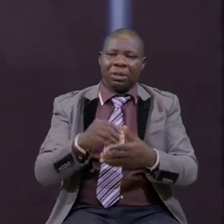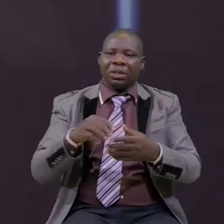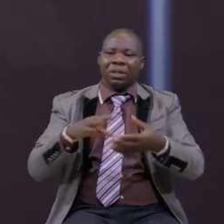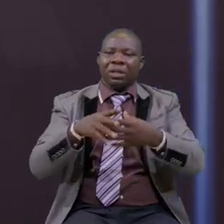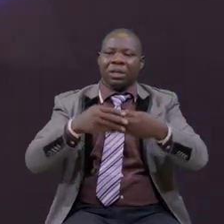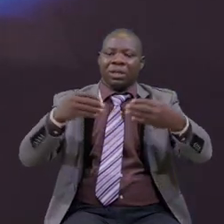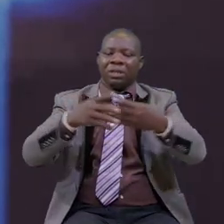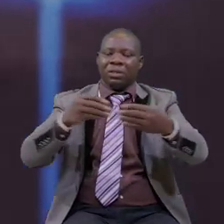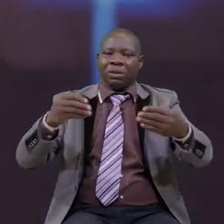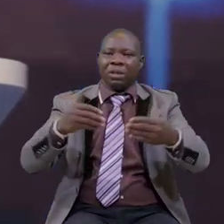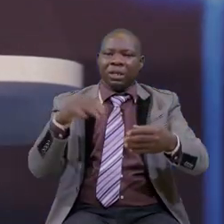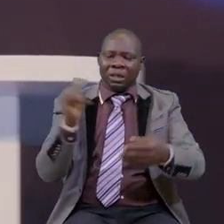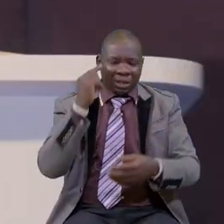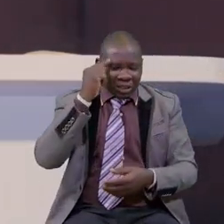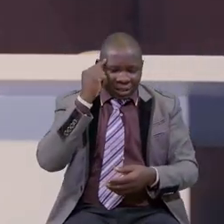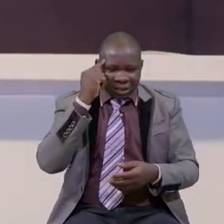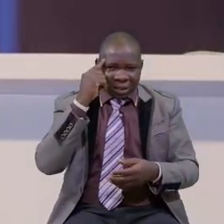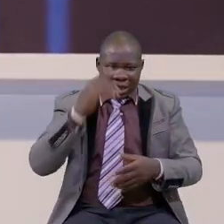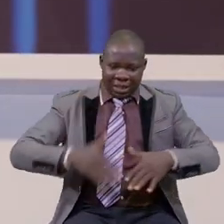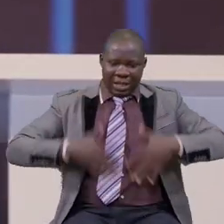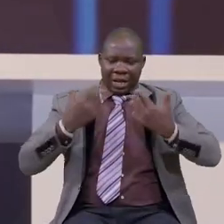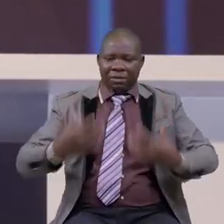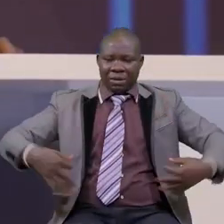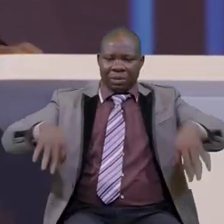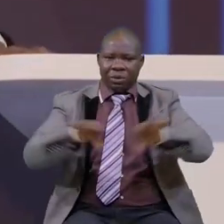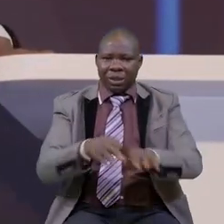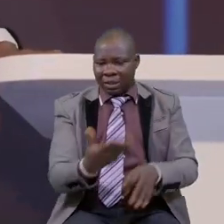et dollars. Ils pensent que les essentiels de la vie,